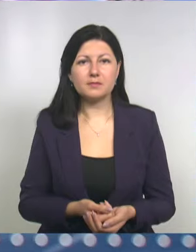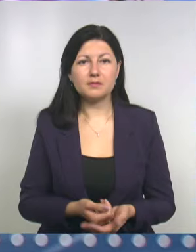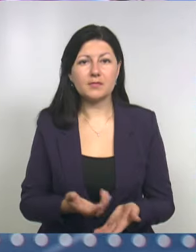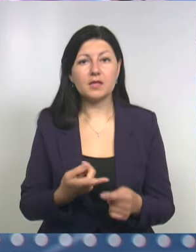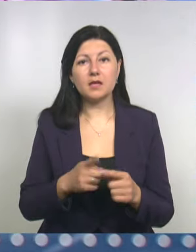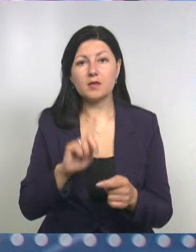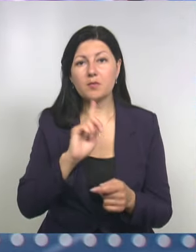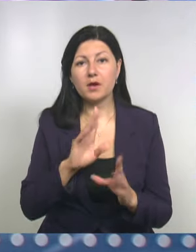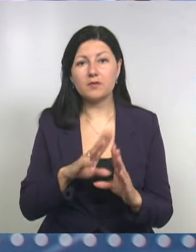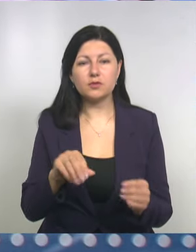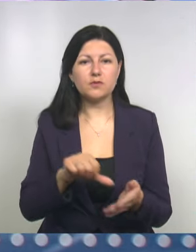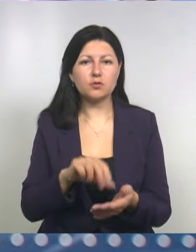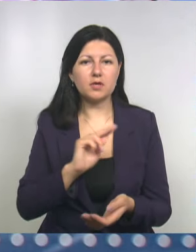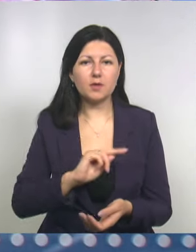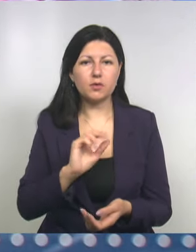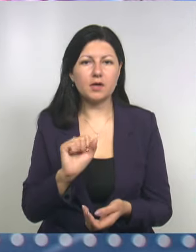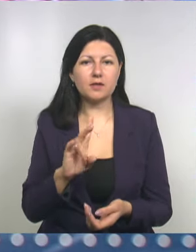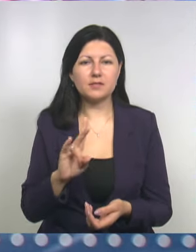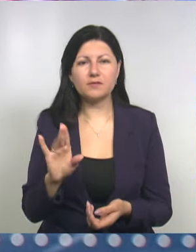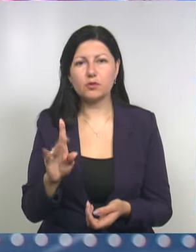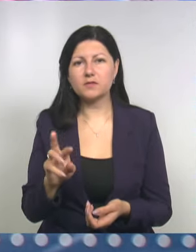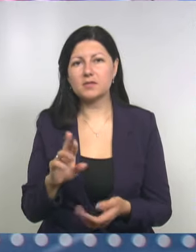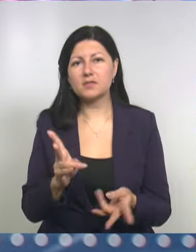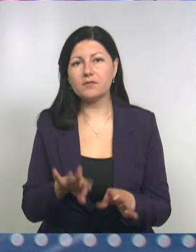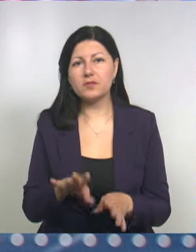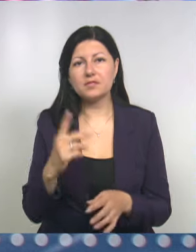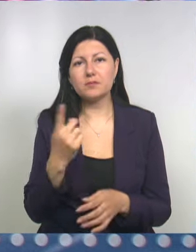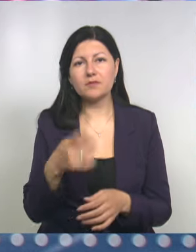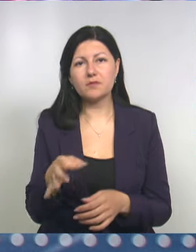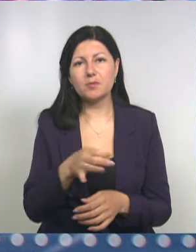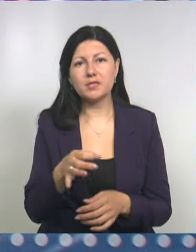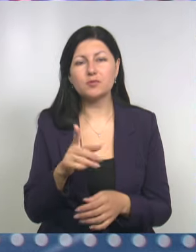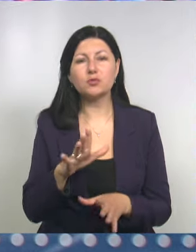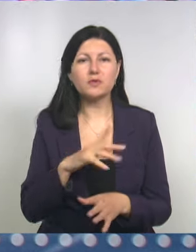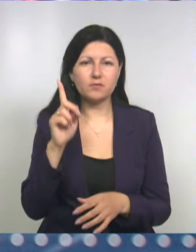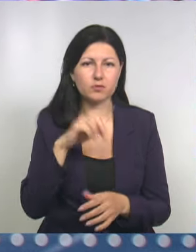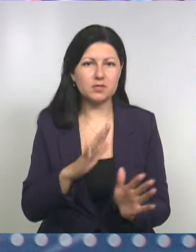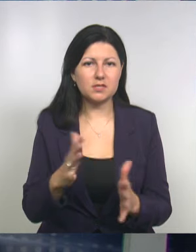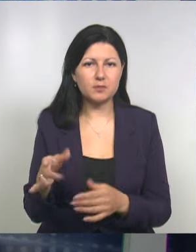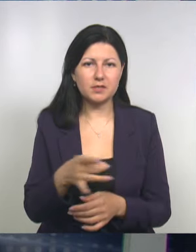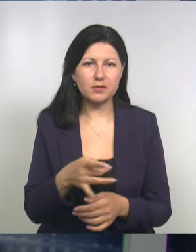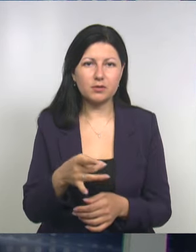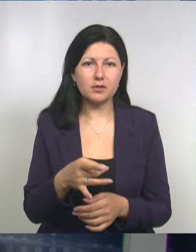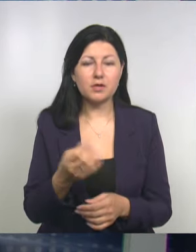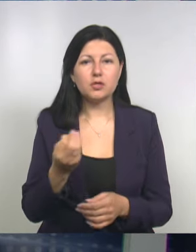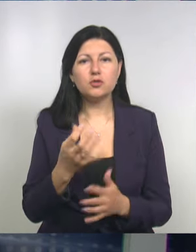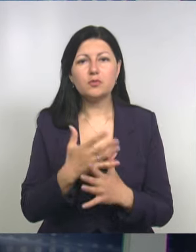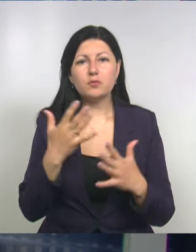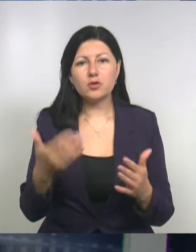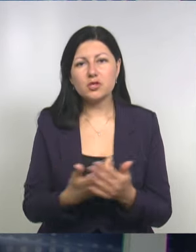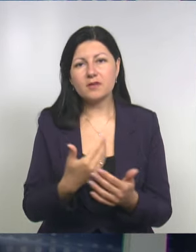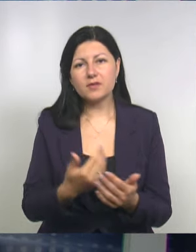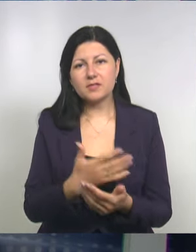На этом пока все. В студии работала Анна Свидовская. Оставайтесь с Первым областным, чтобы быть в курсе событий региона. Еще больше